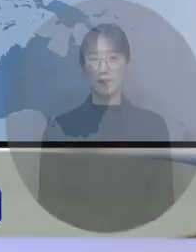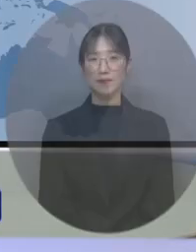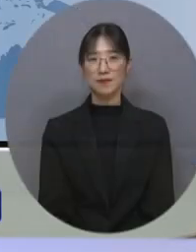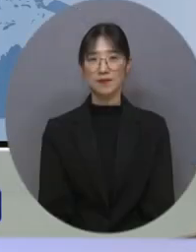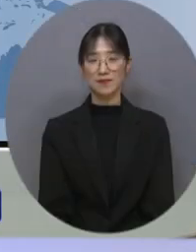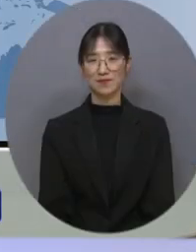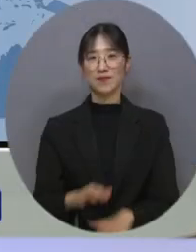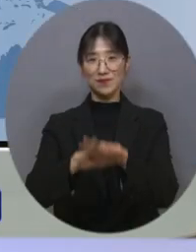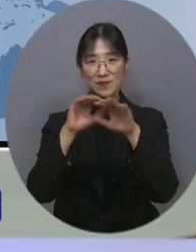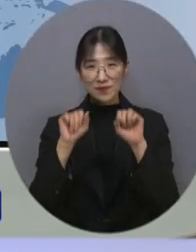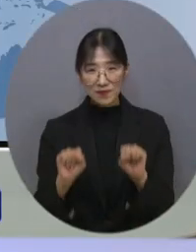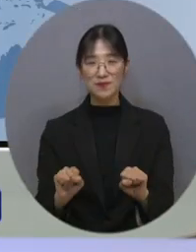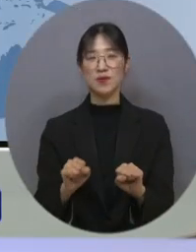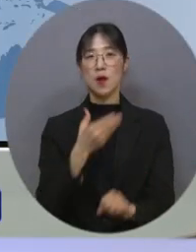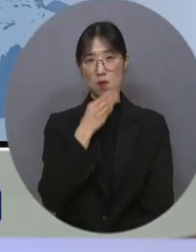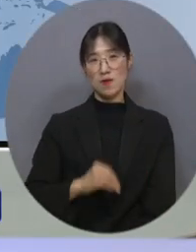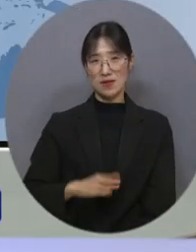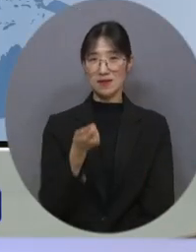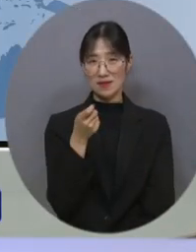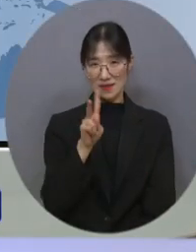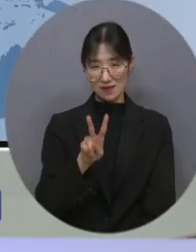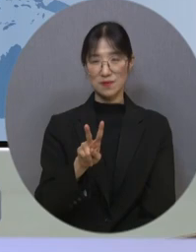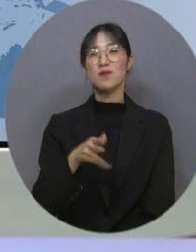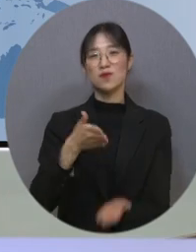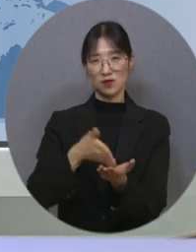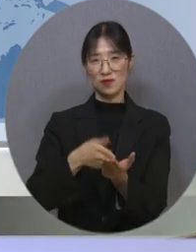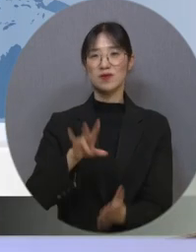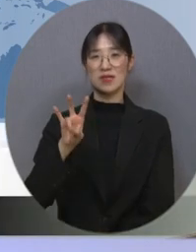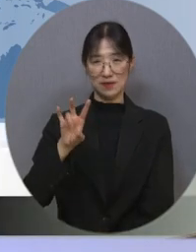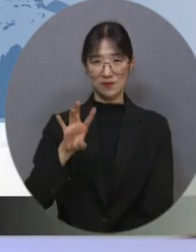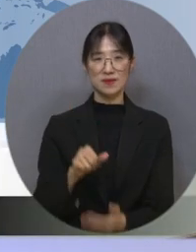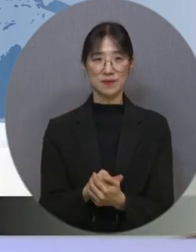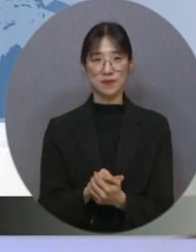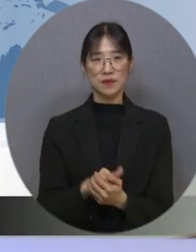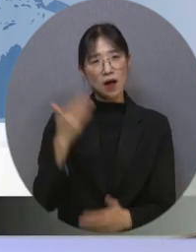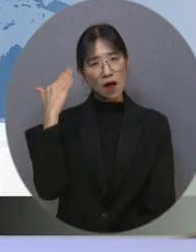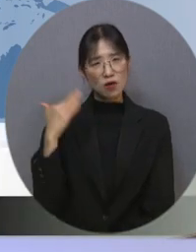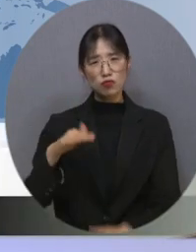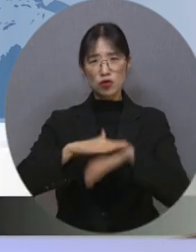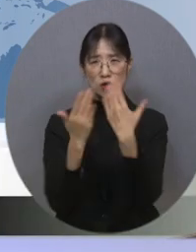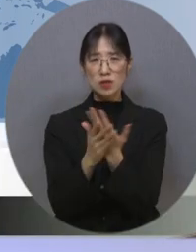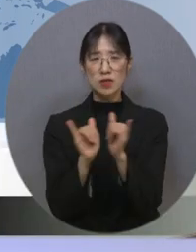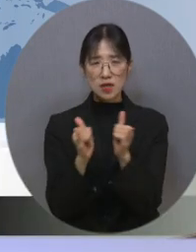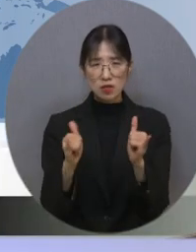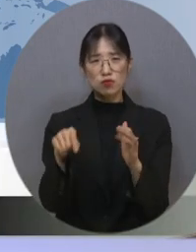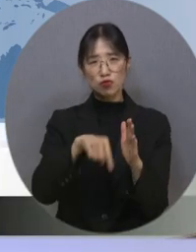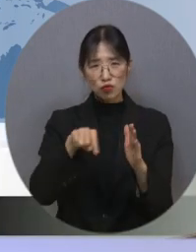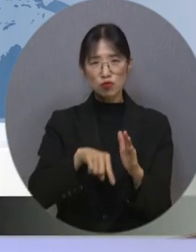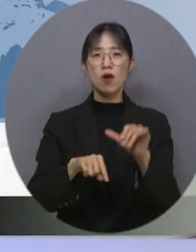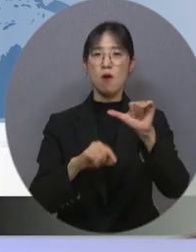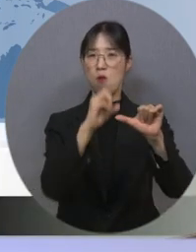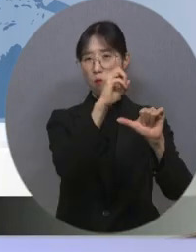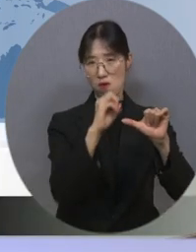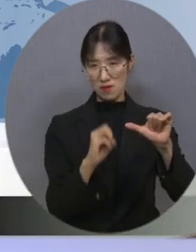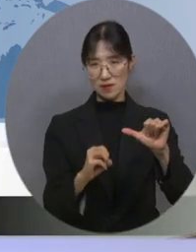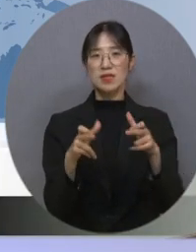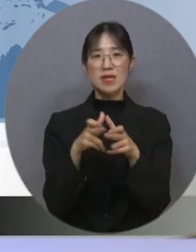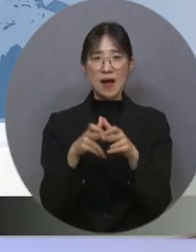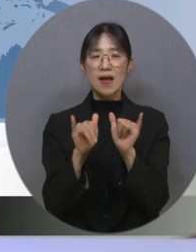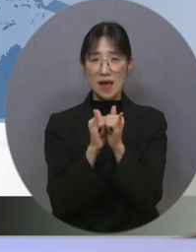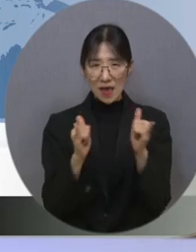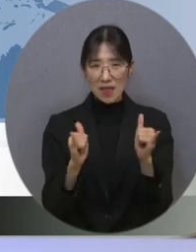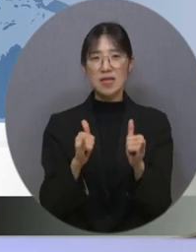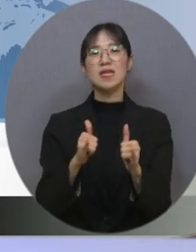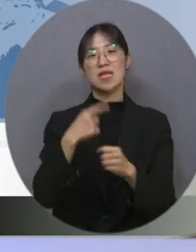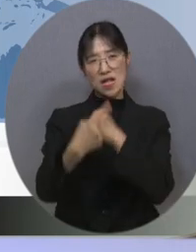시청자 여러분 안녕하십니까? 복지TV 뉴스 24입니다. 우리나라 전체 인구 중 5%인 장애인의 연간 진료비가